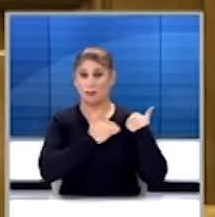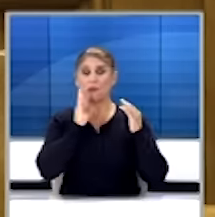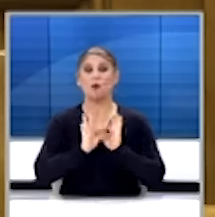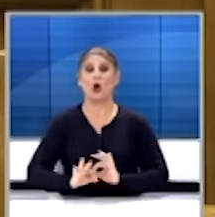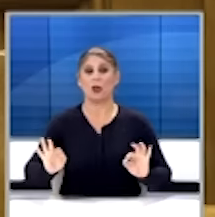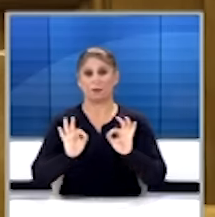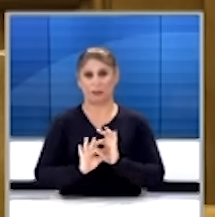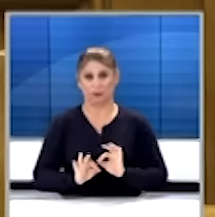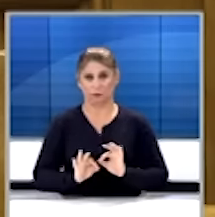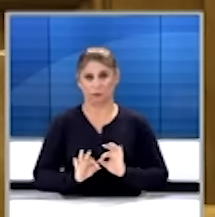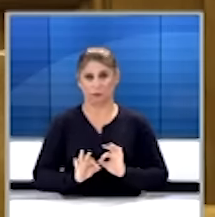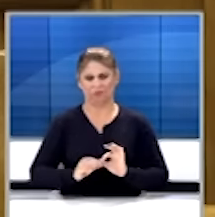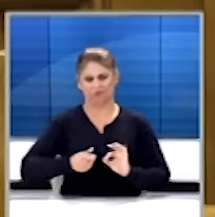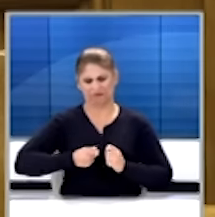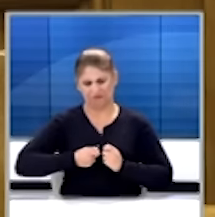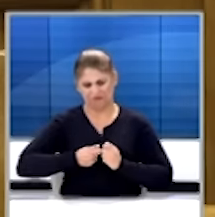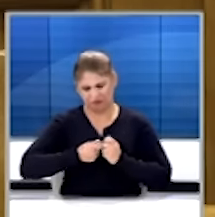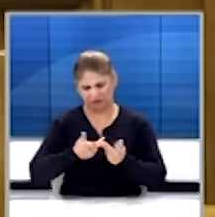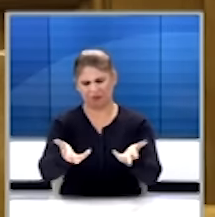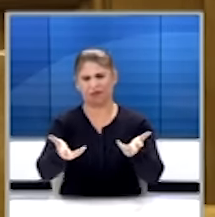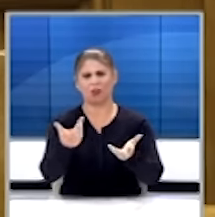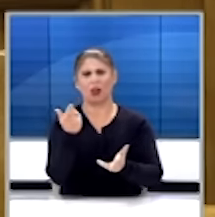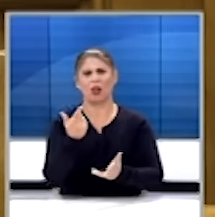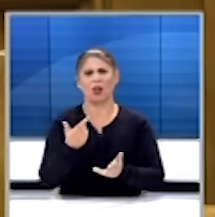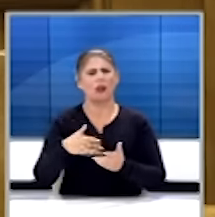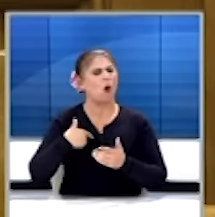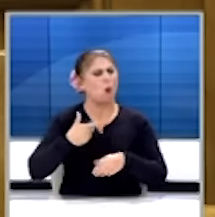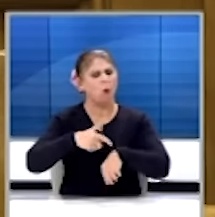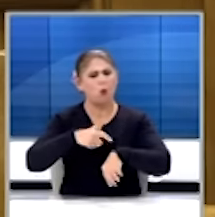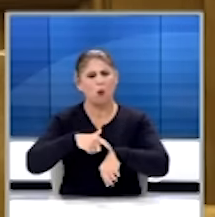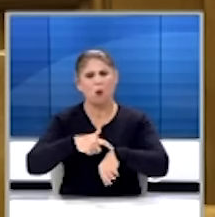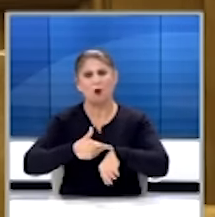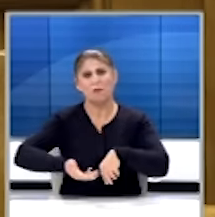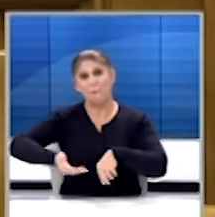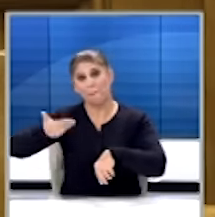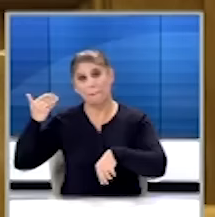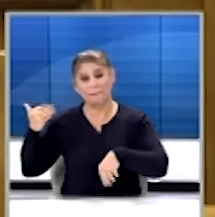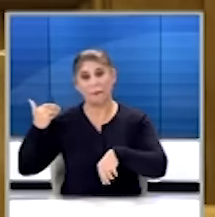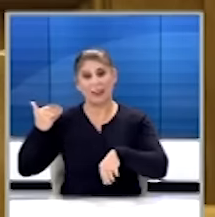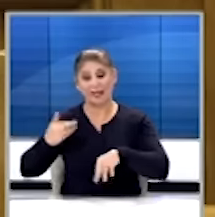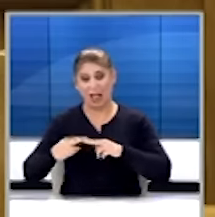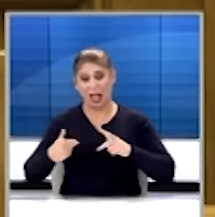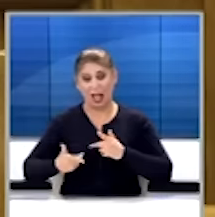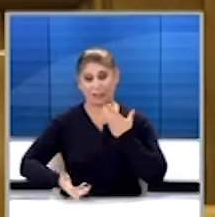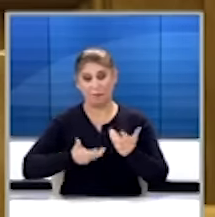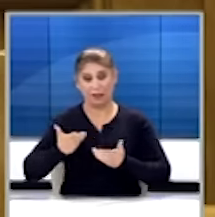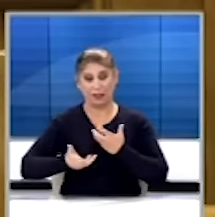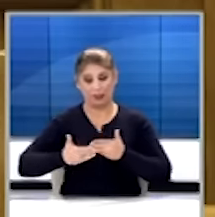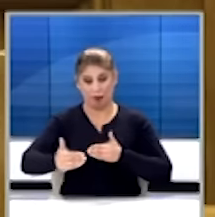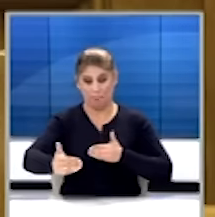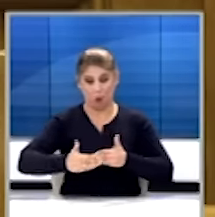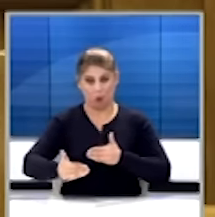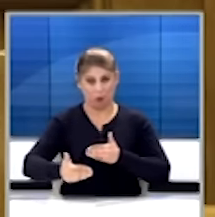πρόληψη. Σπαταλήσατε όλο το χρονικό διάστημα πριν την αντιπυρική περίοδο να μιλάτε